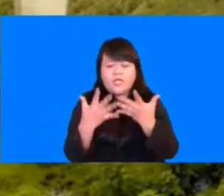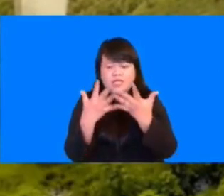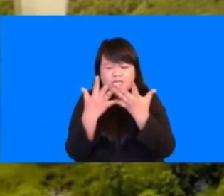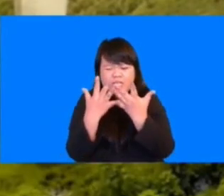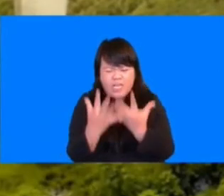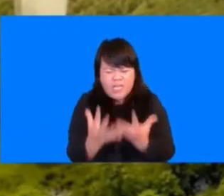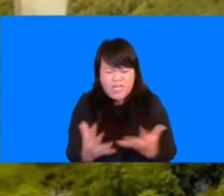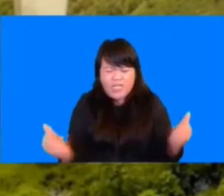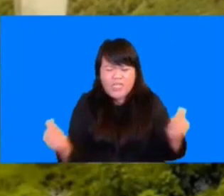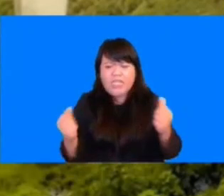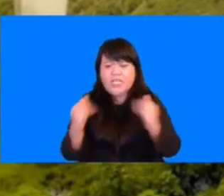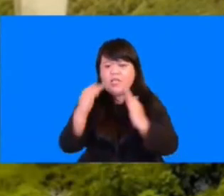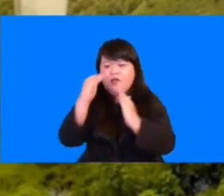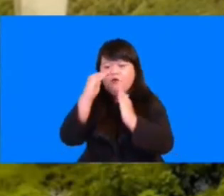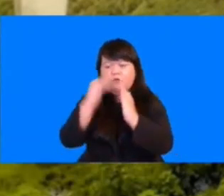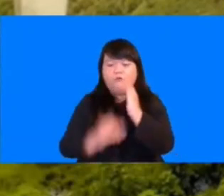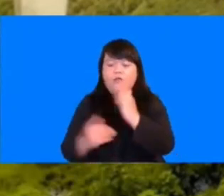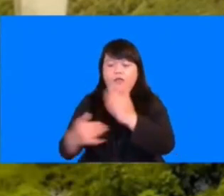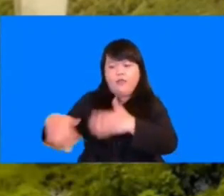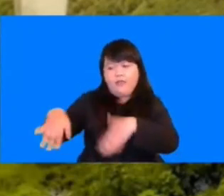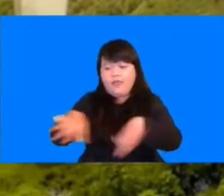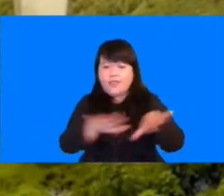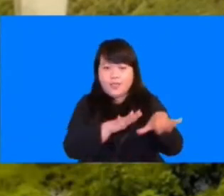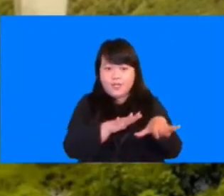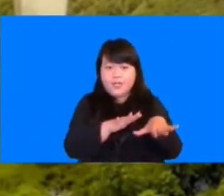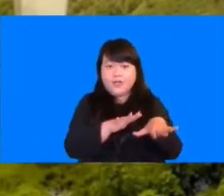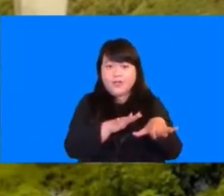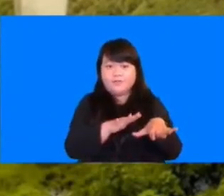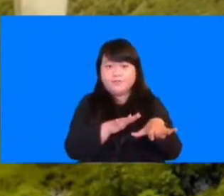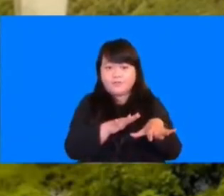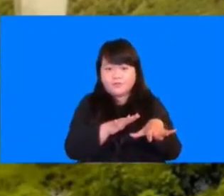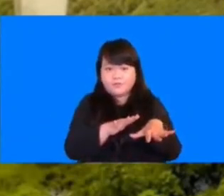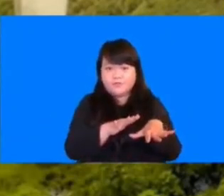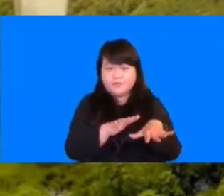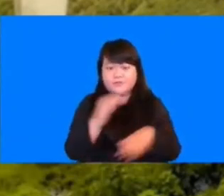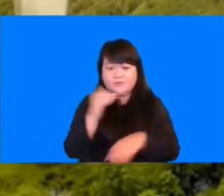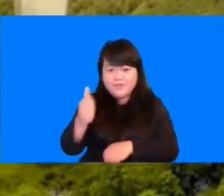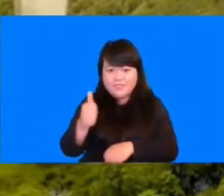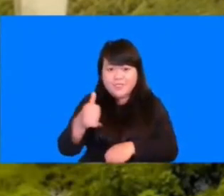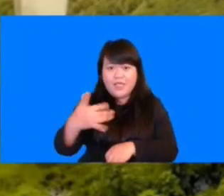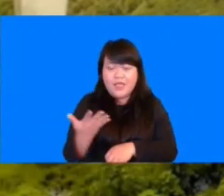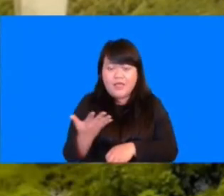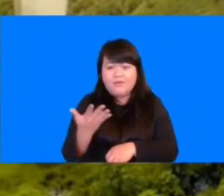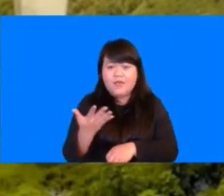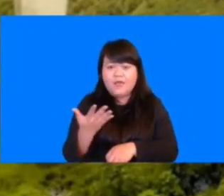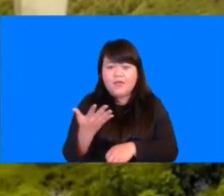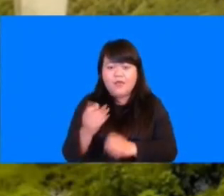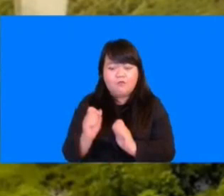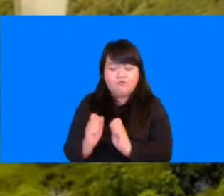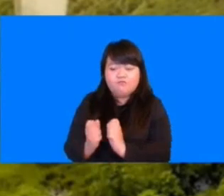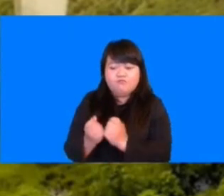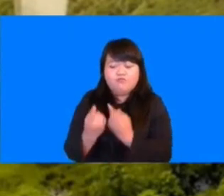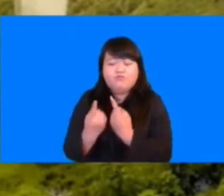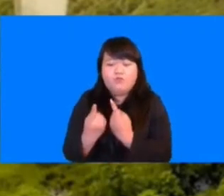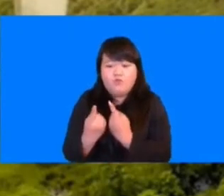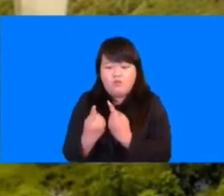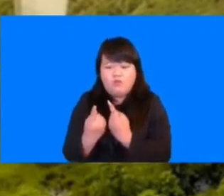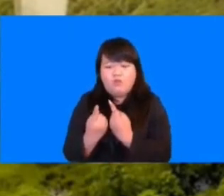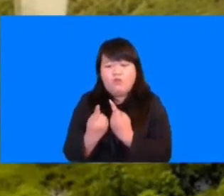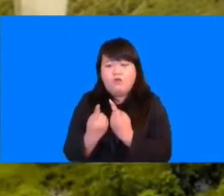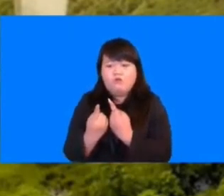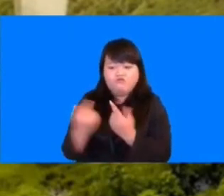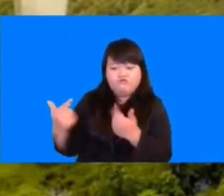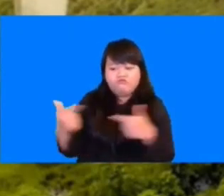kekeringan, berkurangnya ketersediaan air, dan bahkan bisa memicu konflik kebutuhan